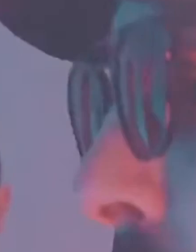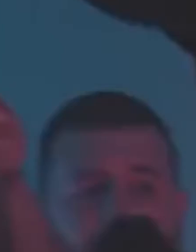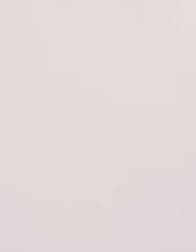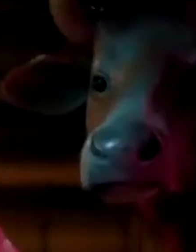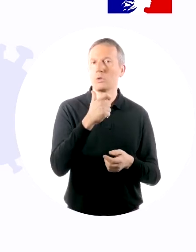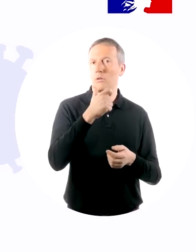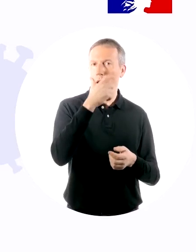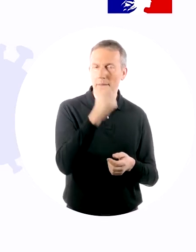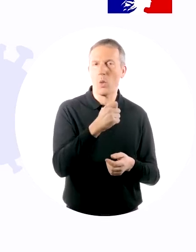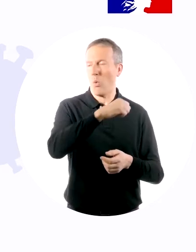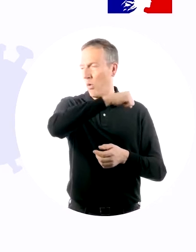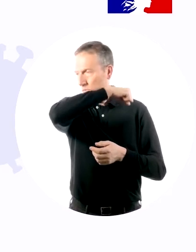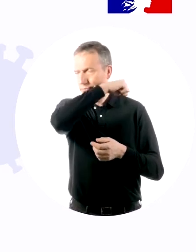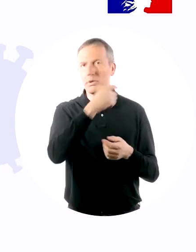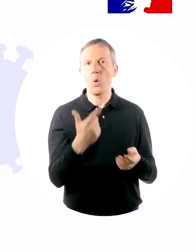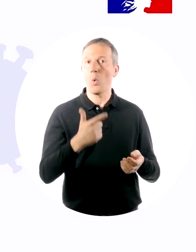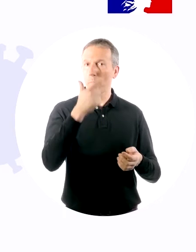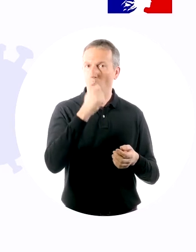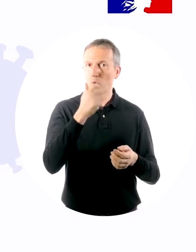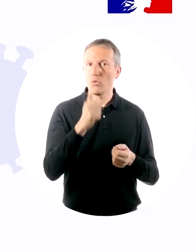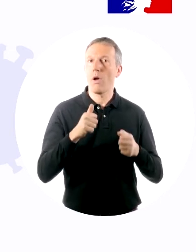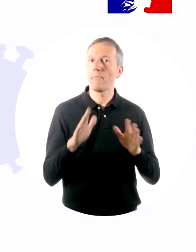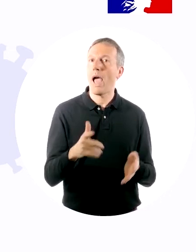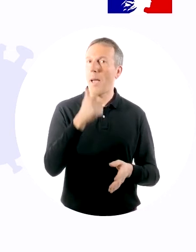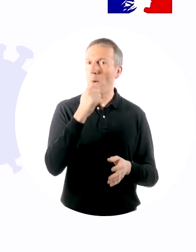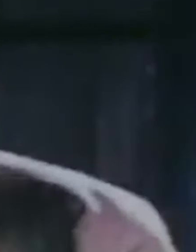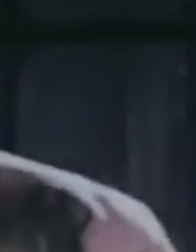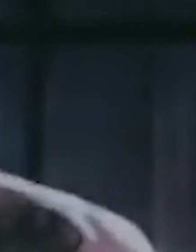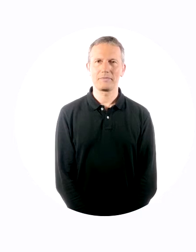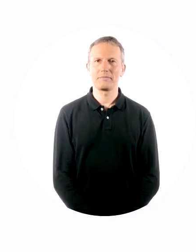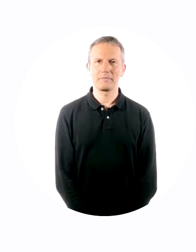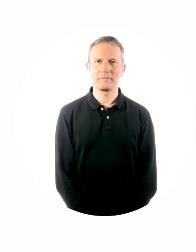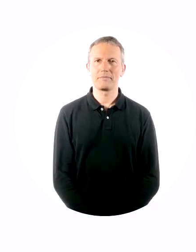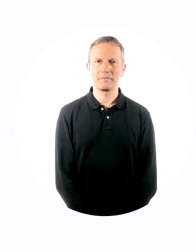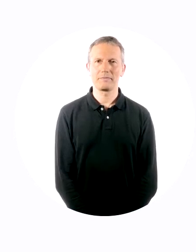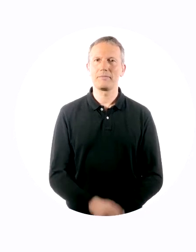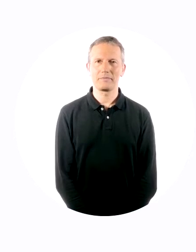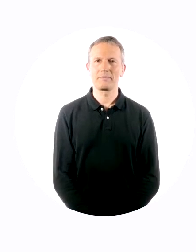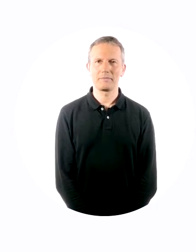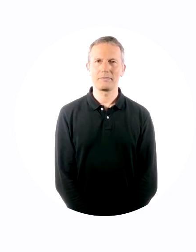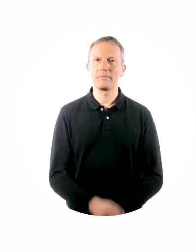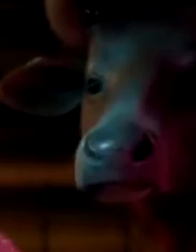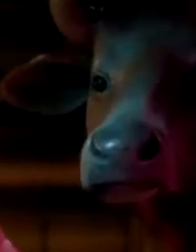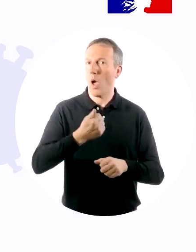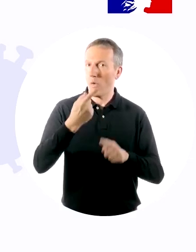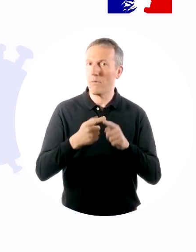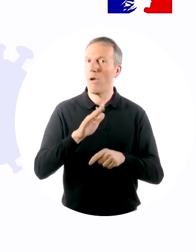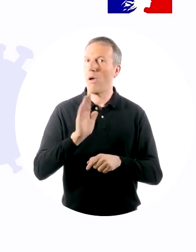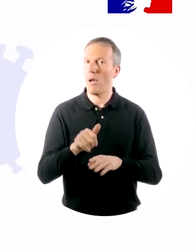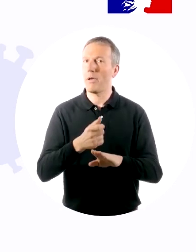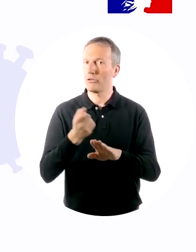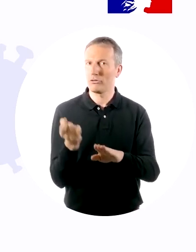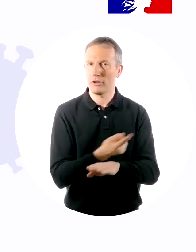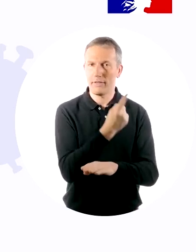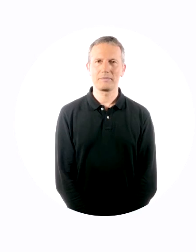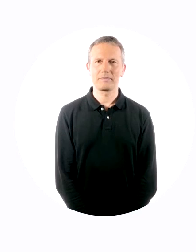le fais, faut toujours tousser ou éternuer dans votre coude ou dans un mouchoir. Et si tu le fais, faut toujours utiliser